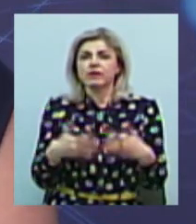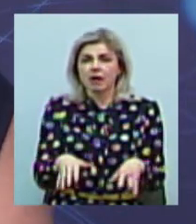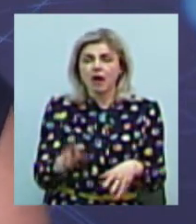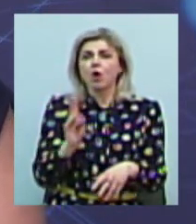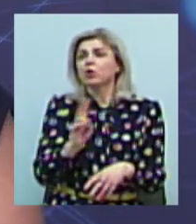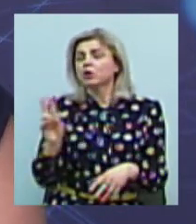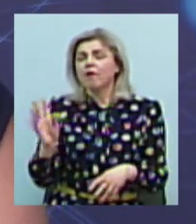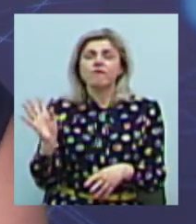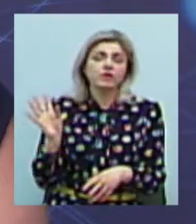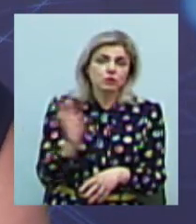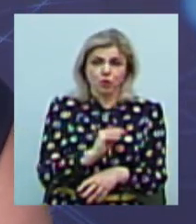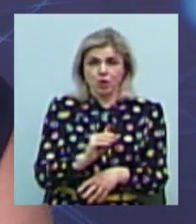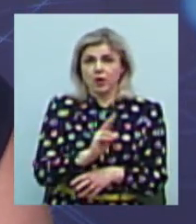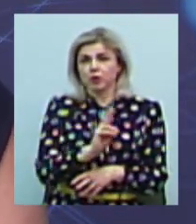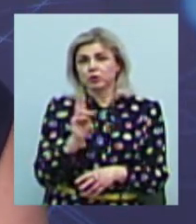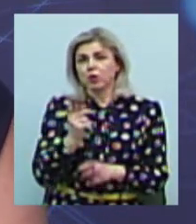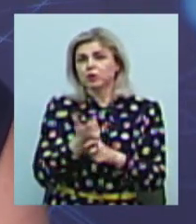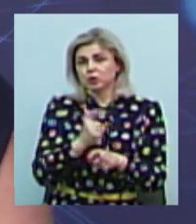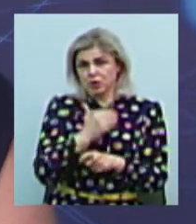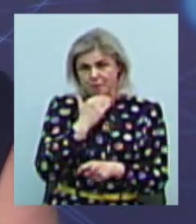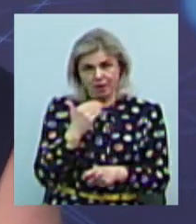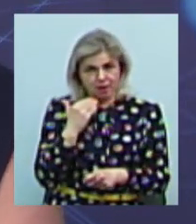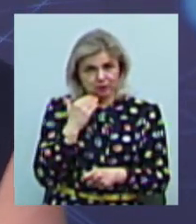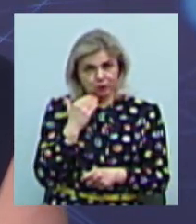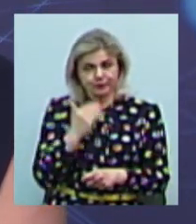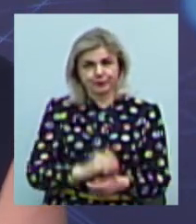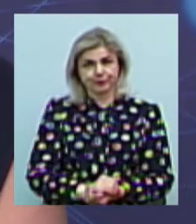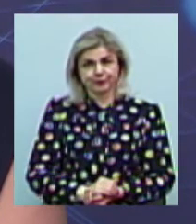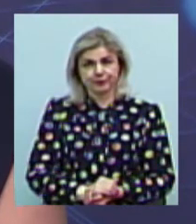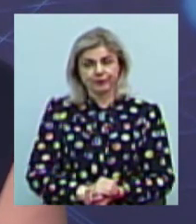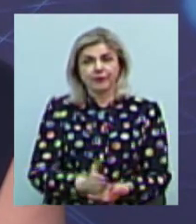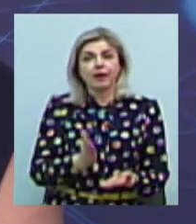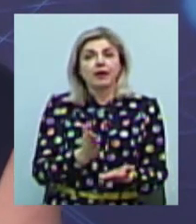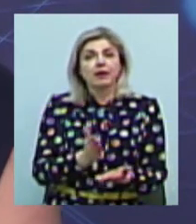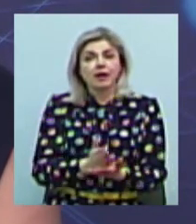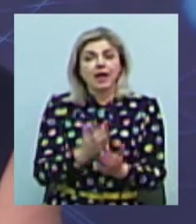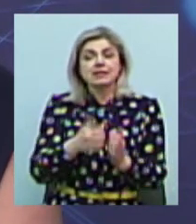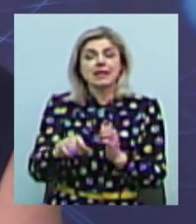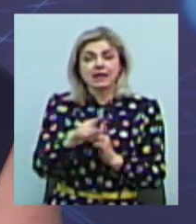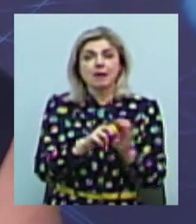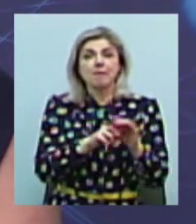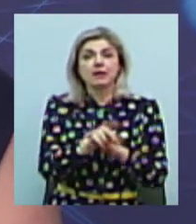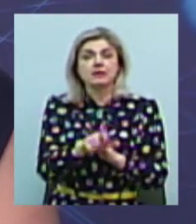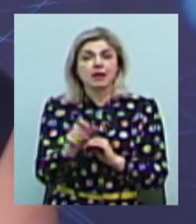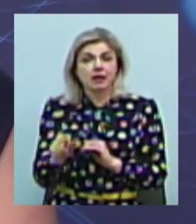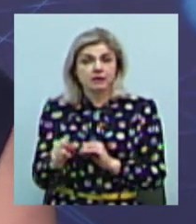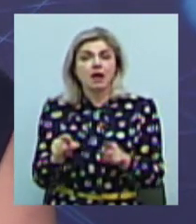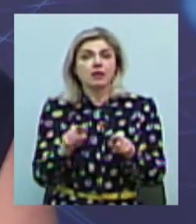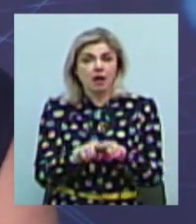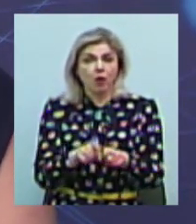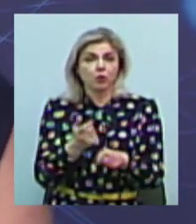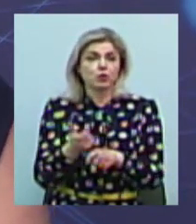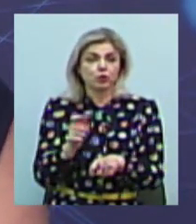все, дехто дуже багато. І є і серед переселенців також дуже